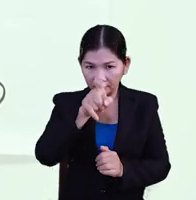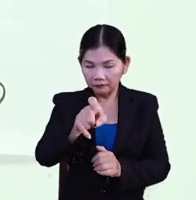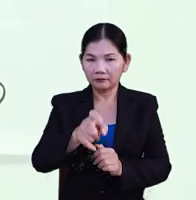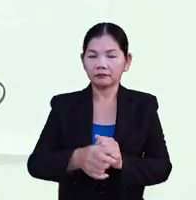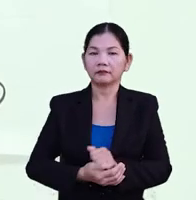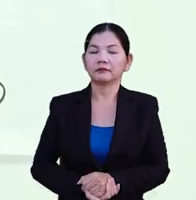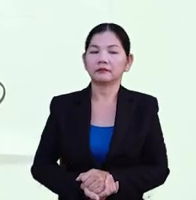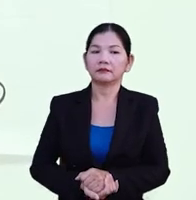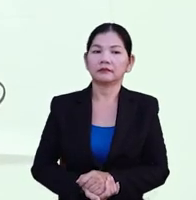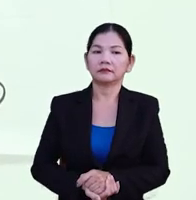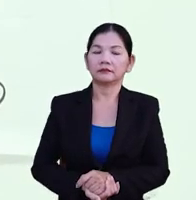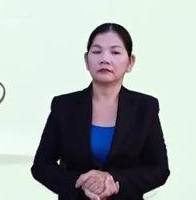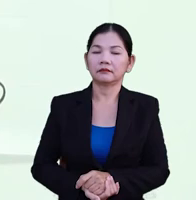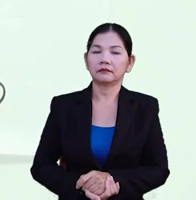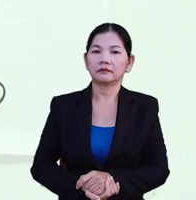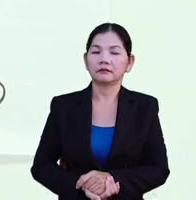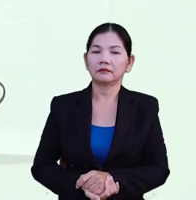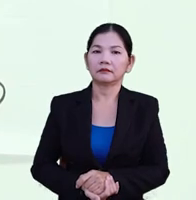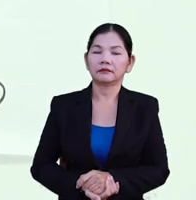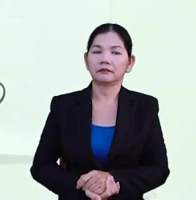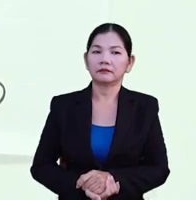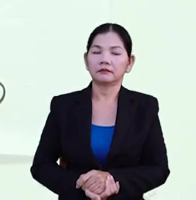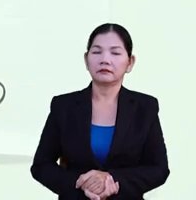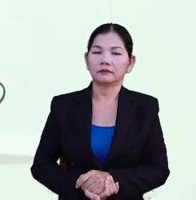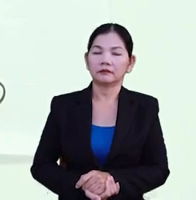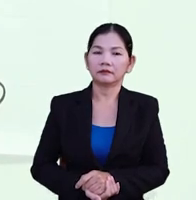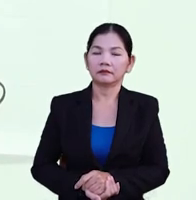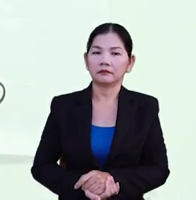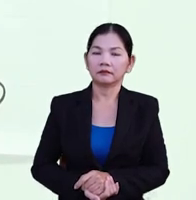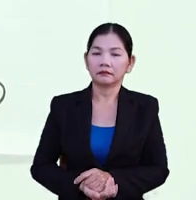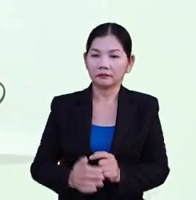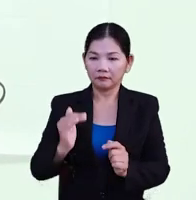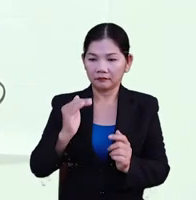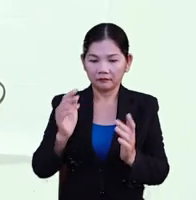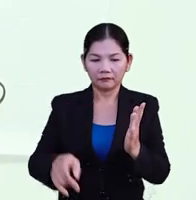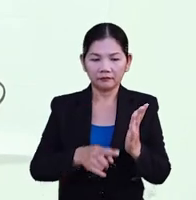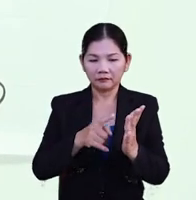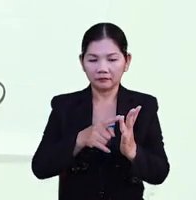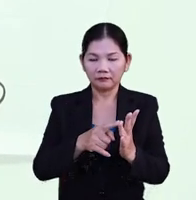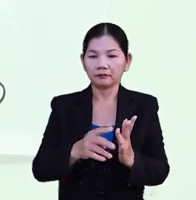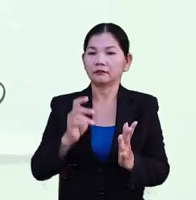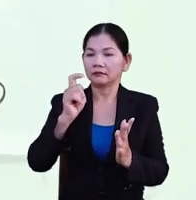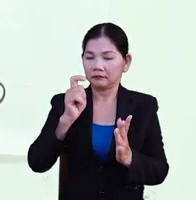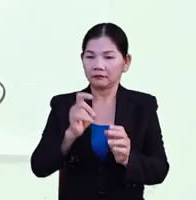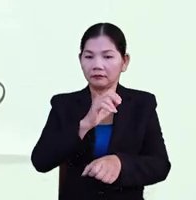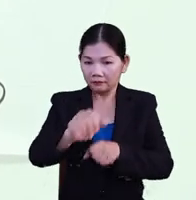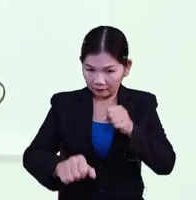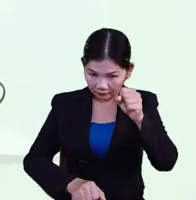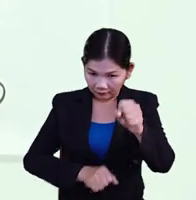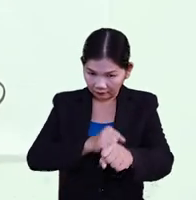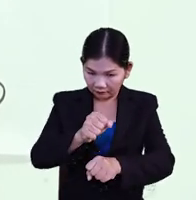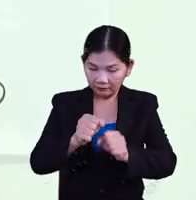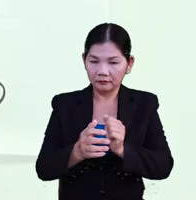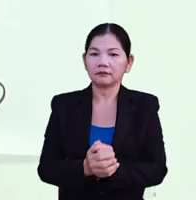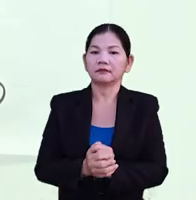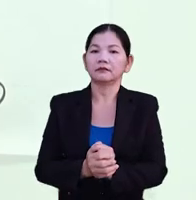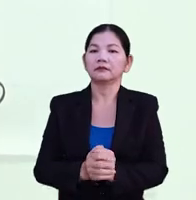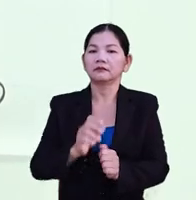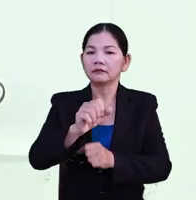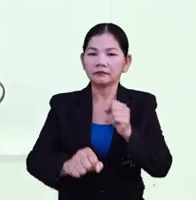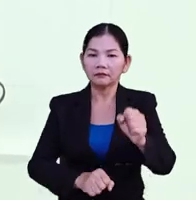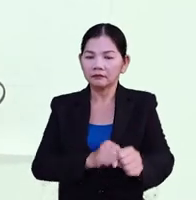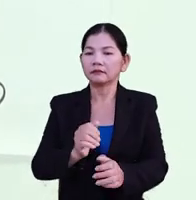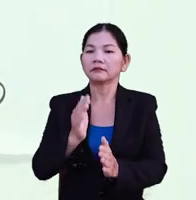របន្តហើយគេសួរបន្តទៀតណាហើយសុកជីកកង់នៅខាងណាបូ